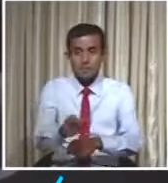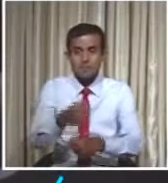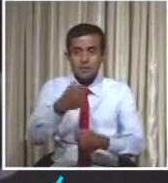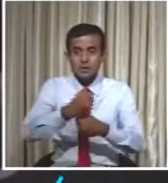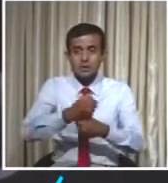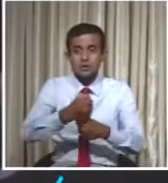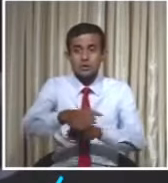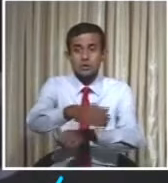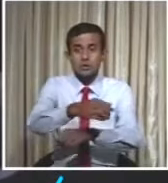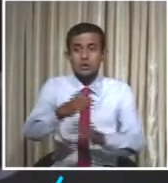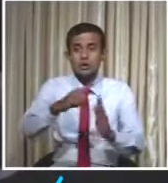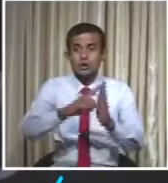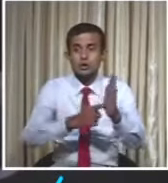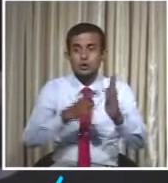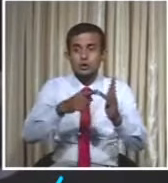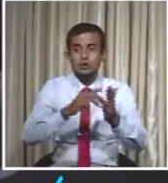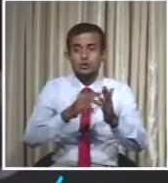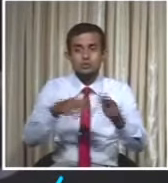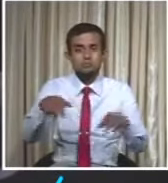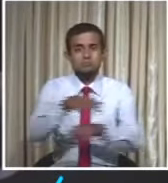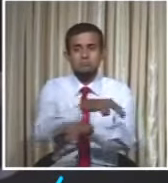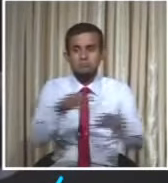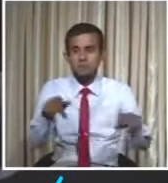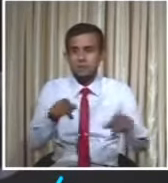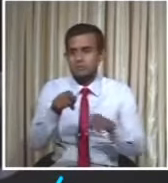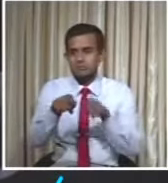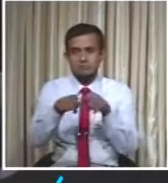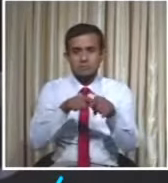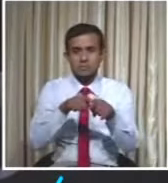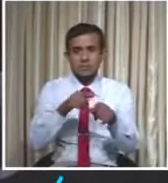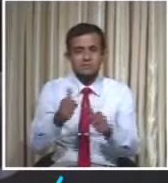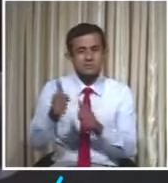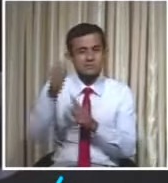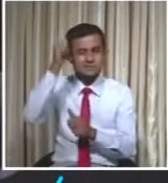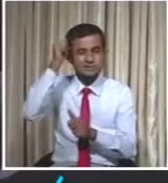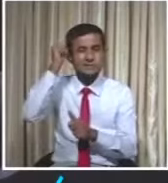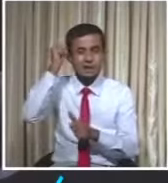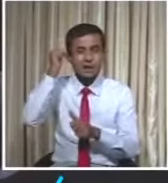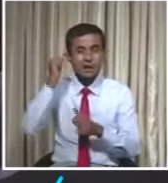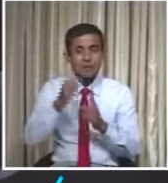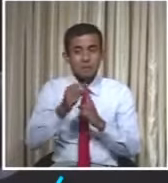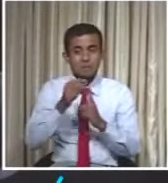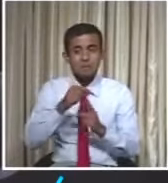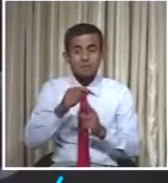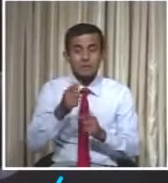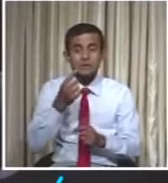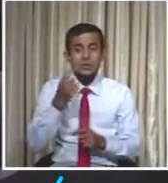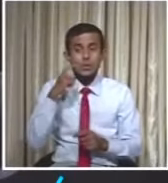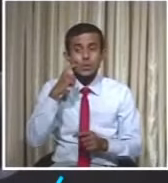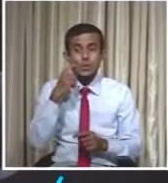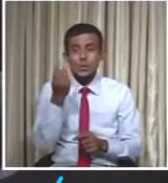आंडुपक्षे सांधायक ज्योष्ठ महत्व हसीर आकार अब इतिहास तीर मे मे पाल मे मिरीकूट